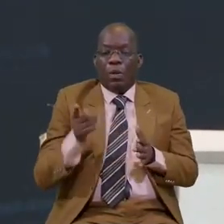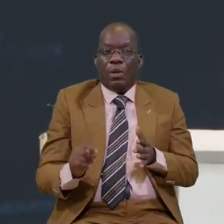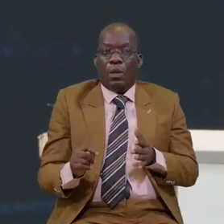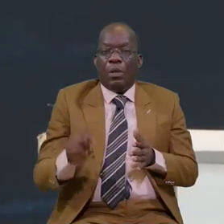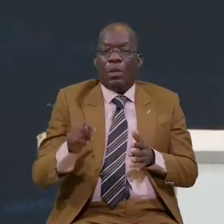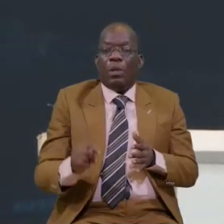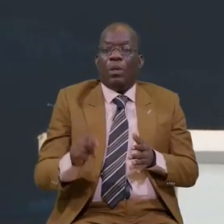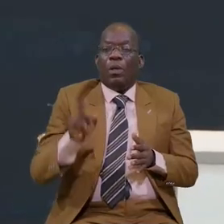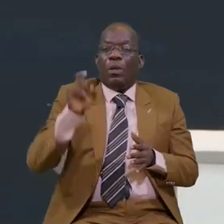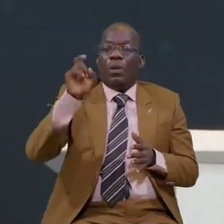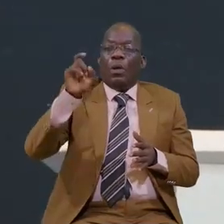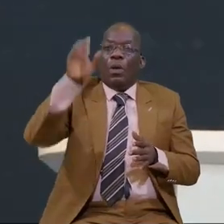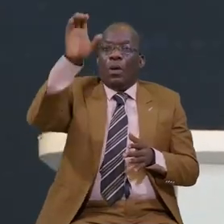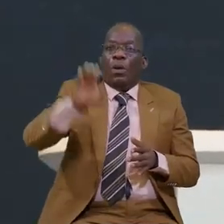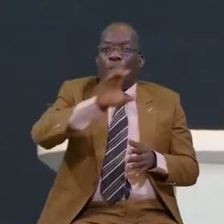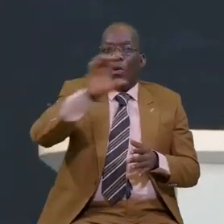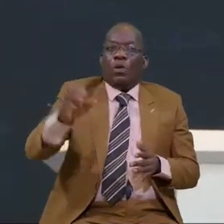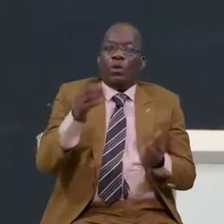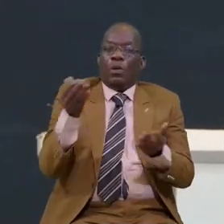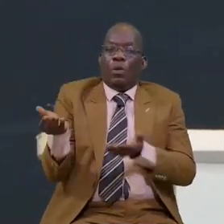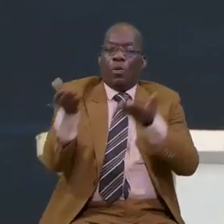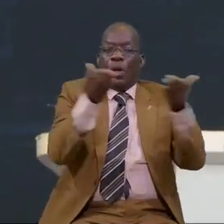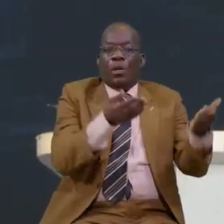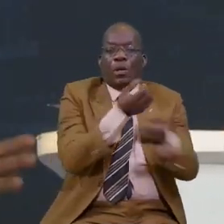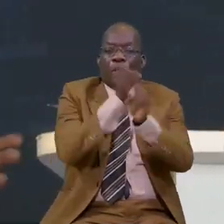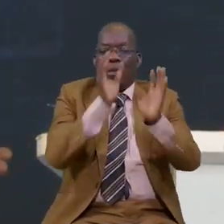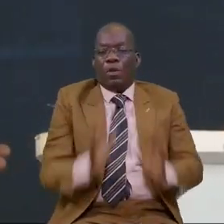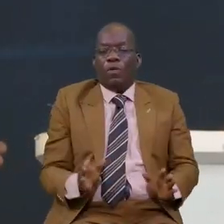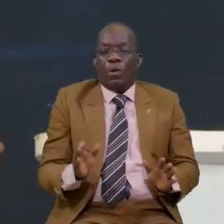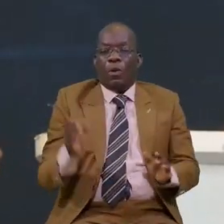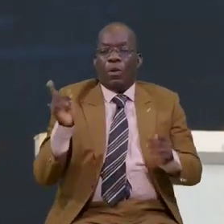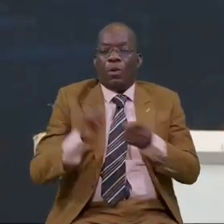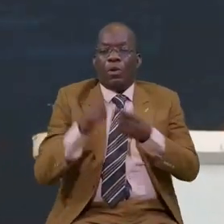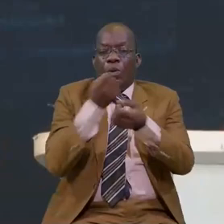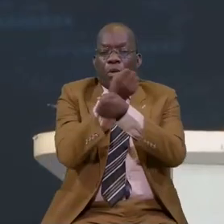Jésus, le Sauveur, porteur de la croix,